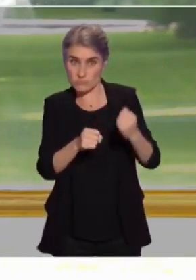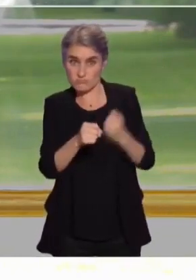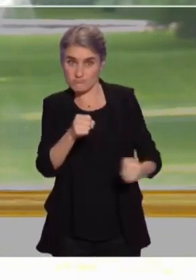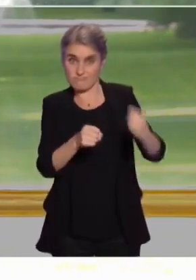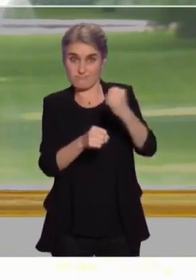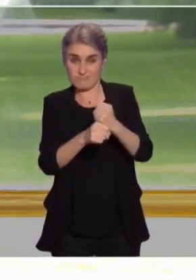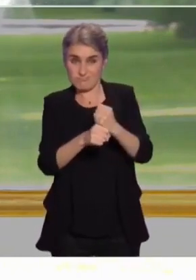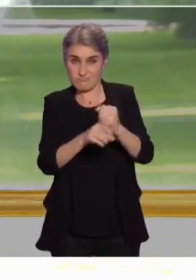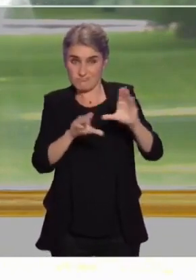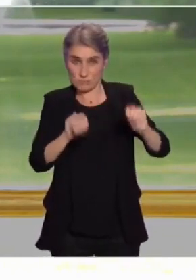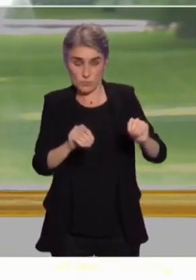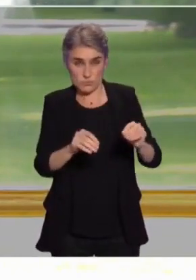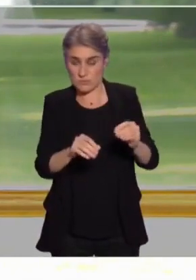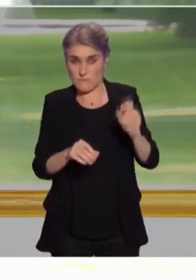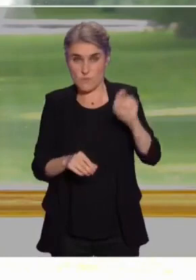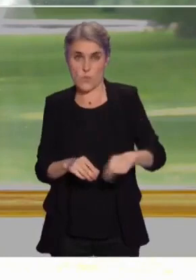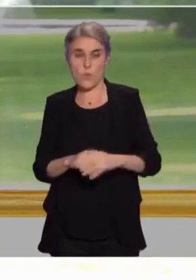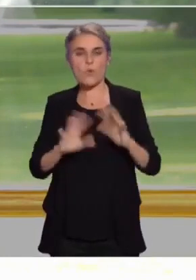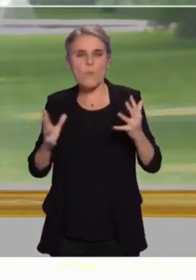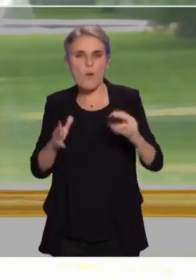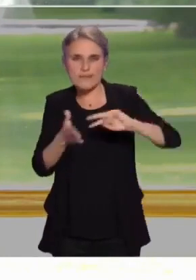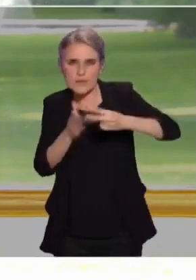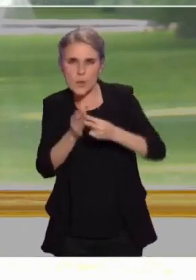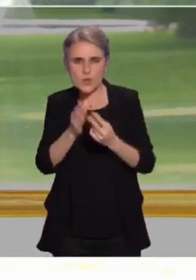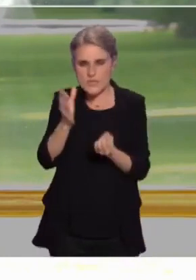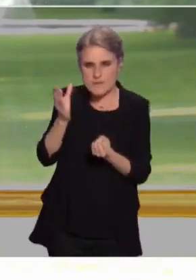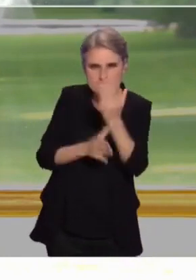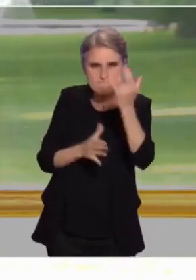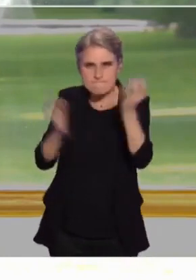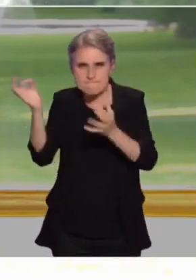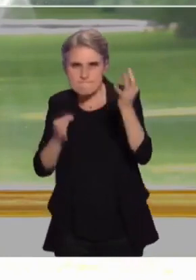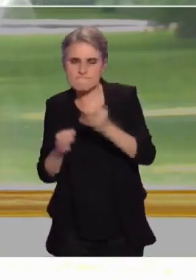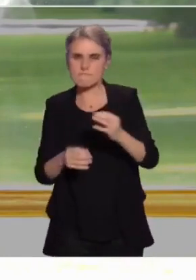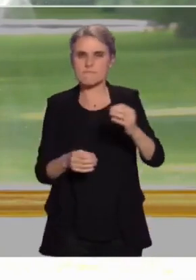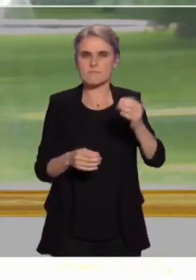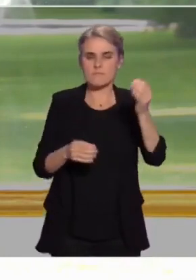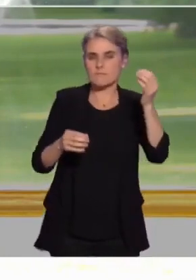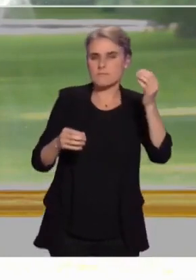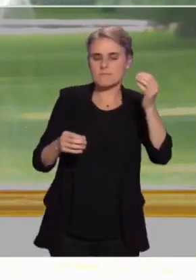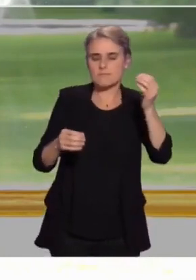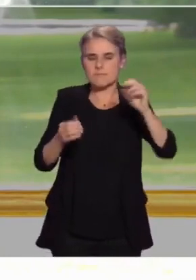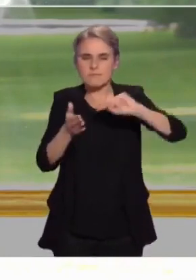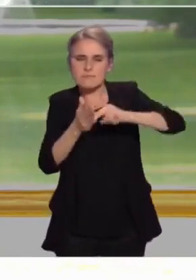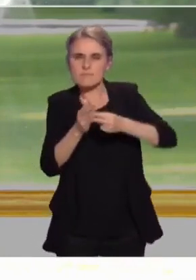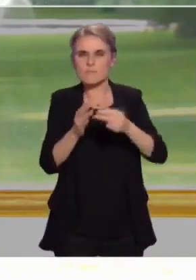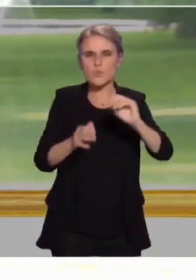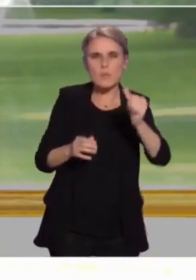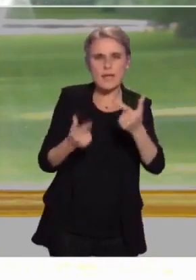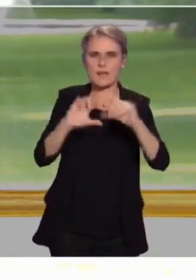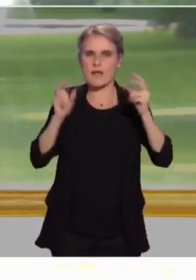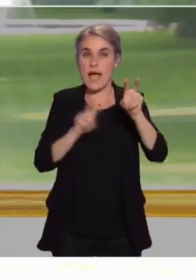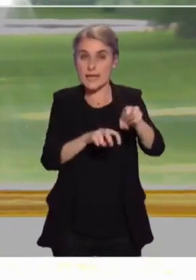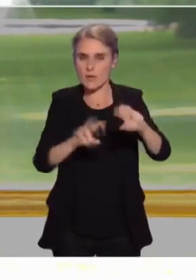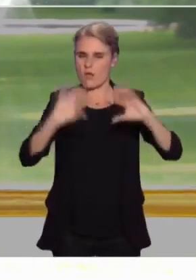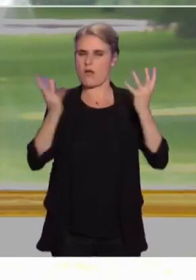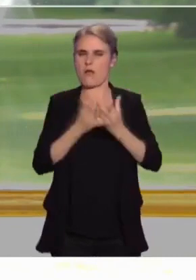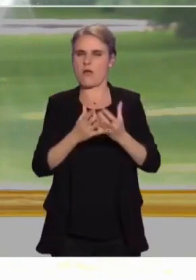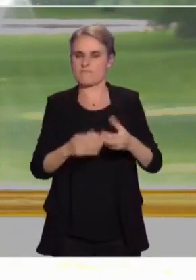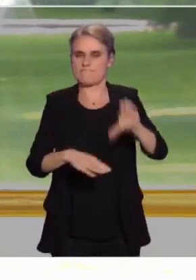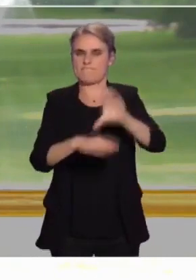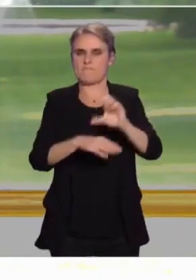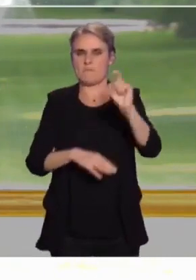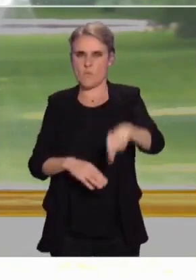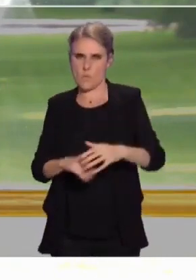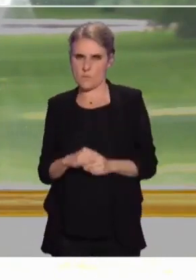dans notre indépendance technologique numérique industrielle et agricole par la recherche la